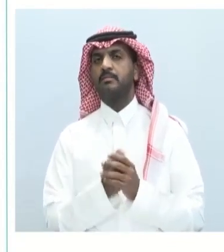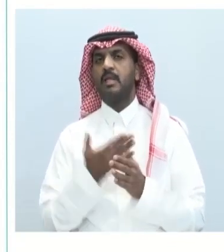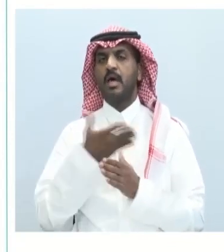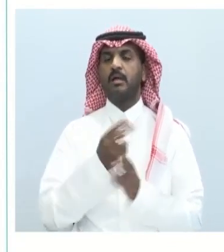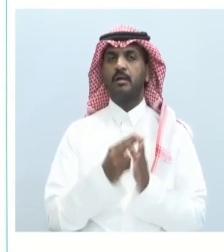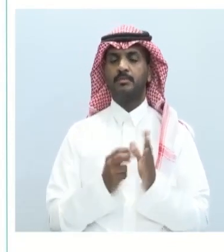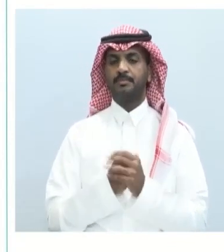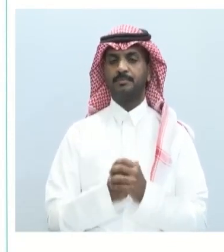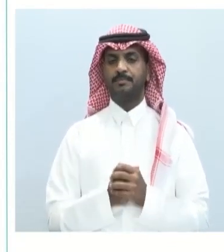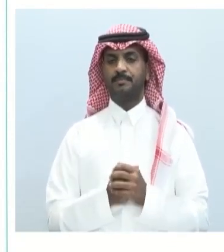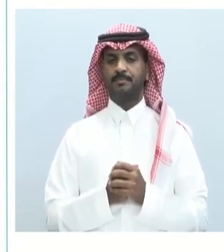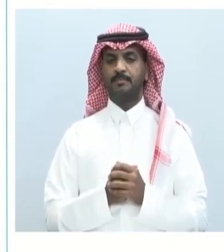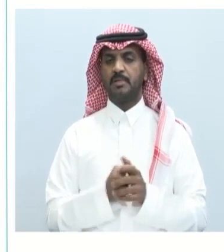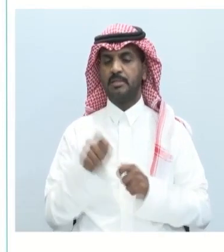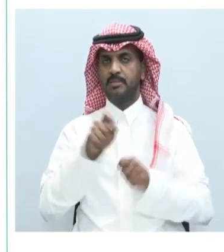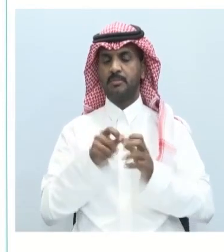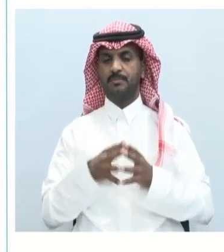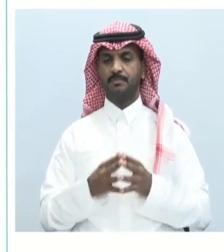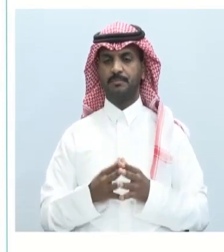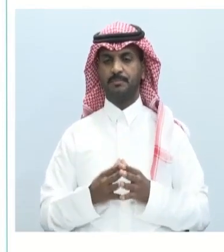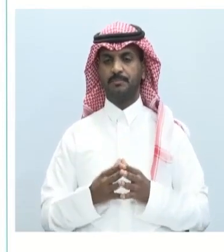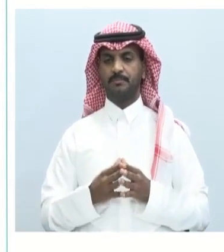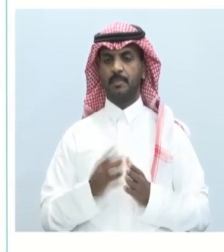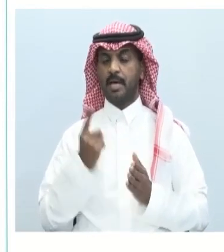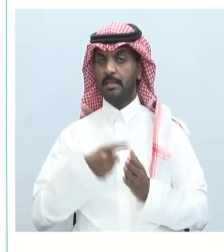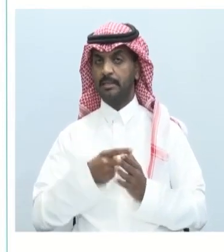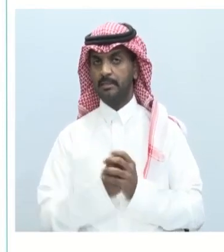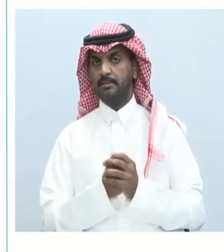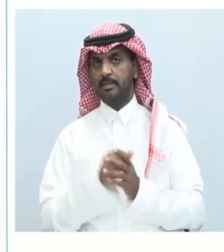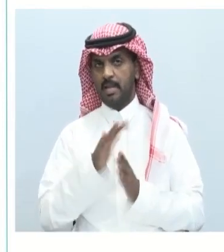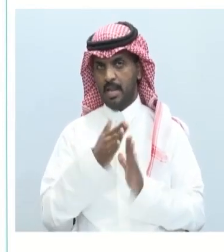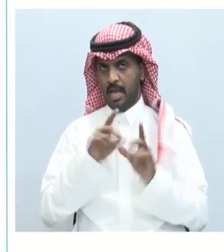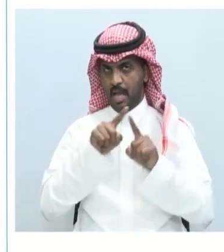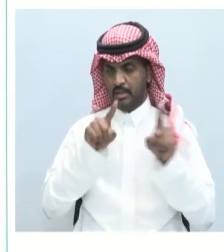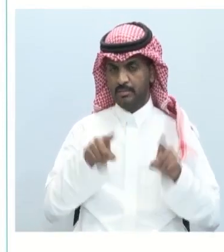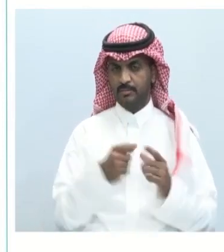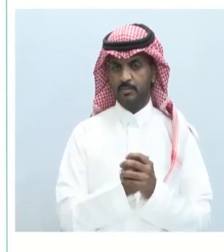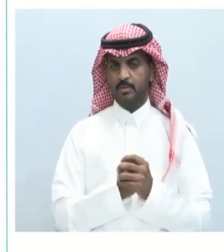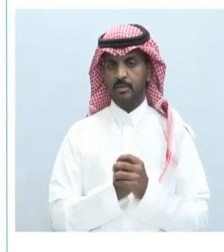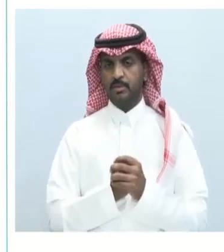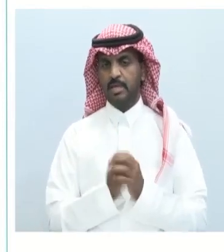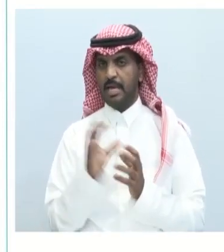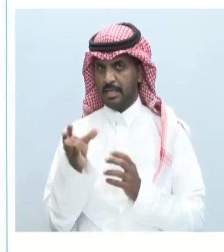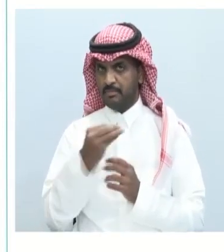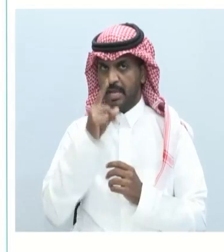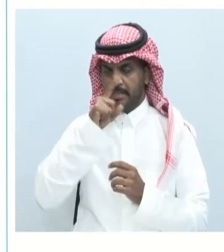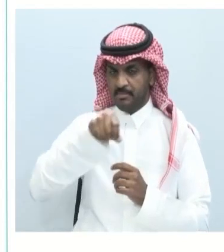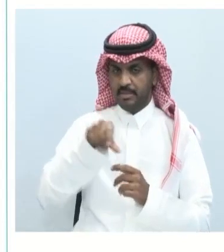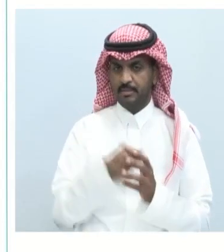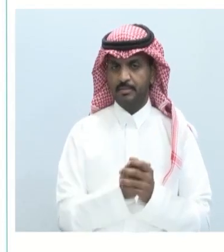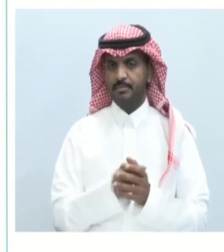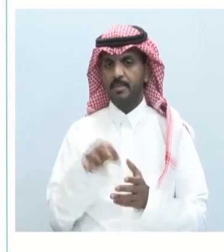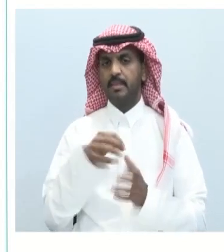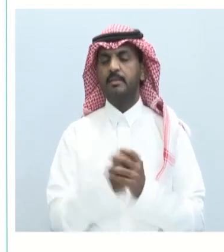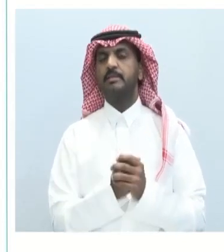قاعه البيانات باستخدام طريقه عرض التصميم ومن ثم حدد الحقل الذي تريد ان يكون له قيمه الزاميه مثل